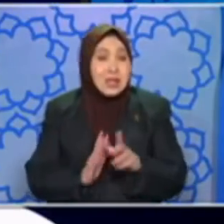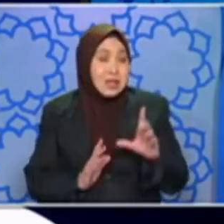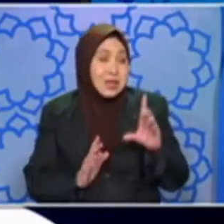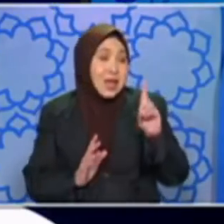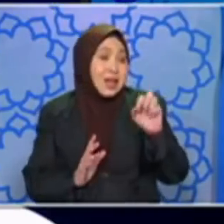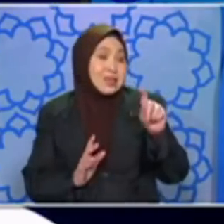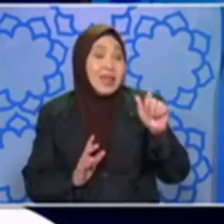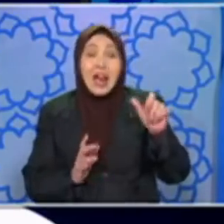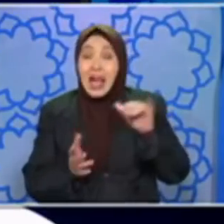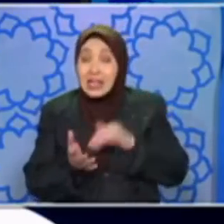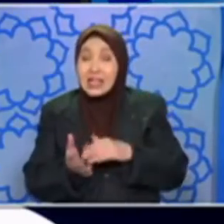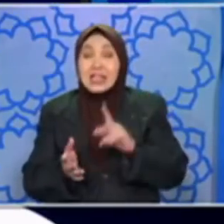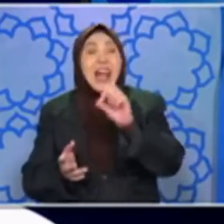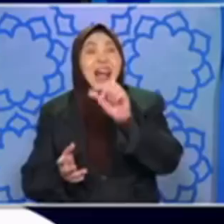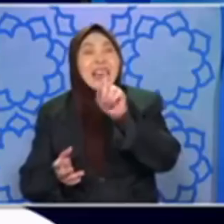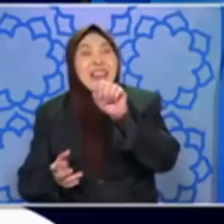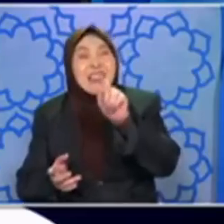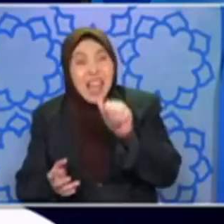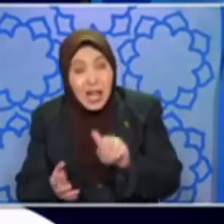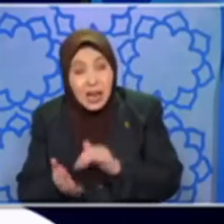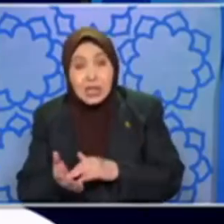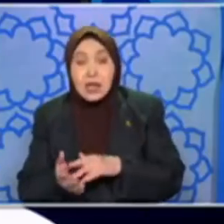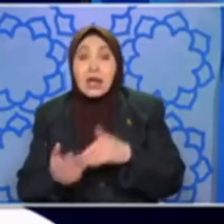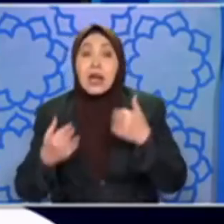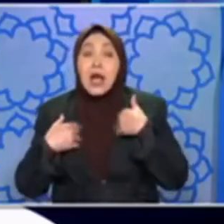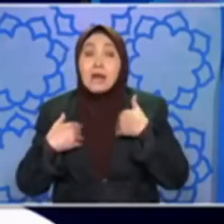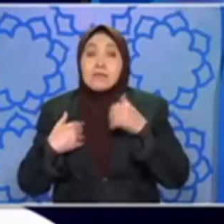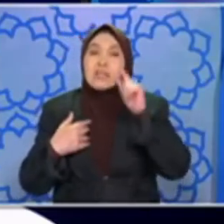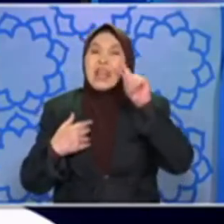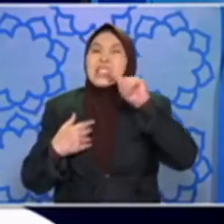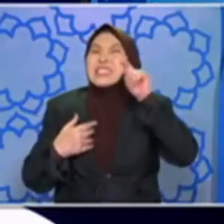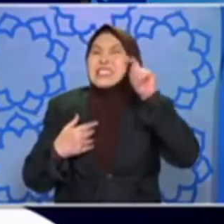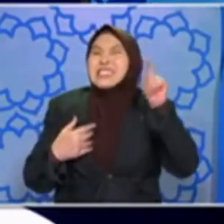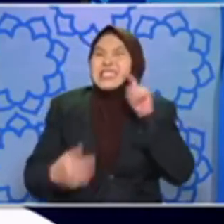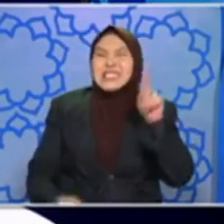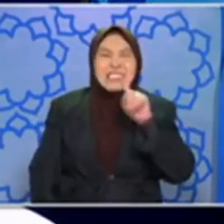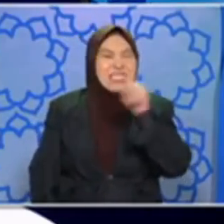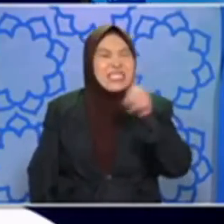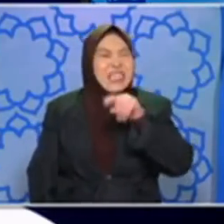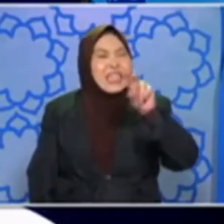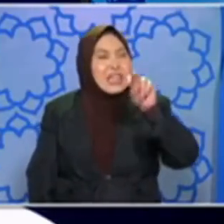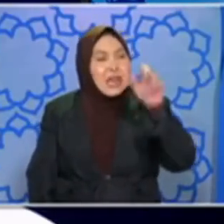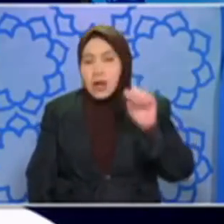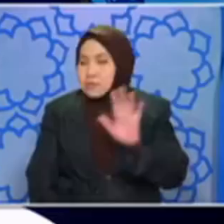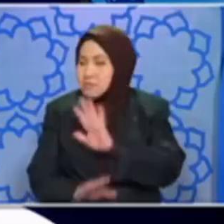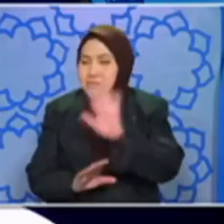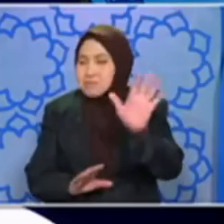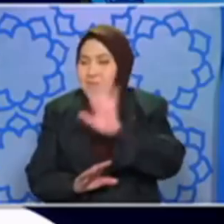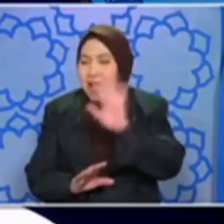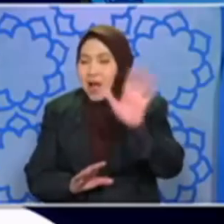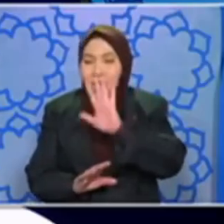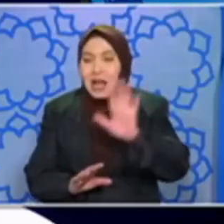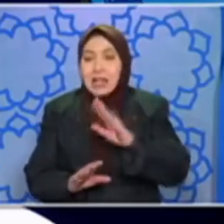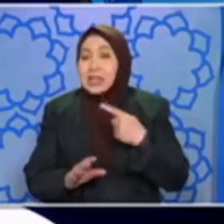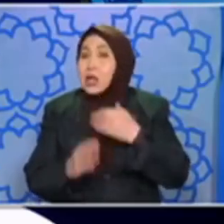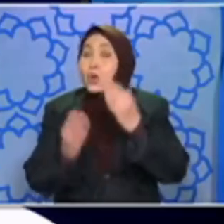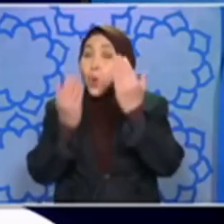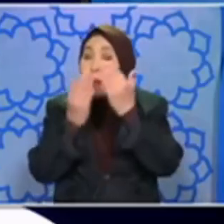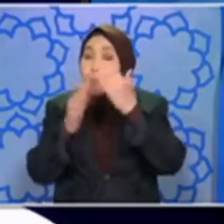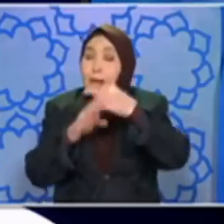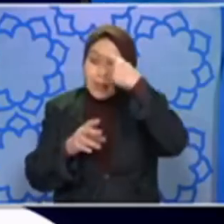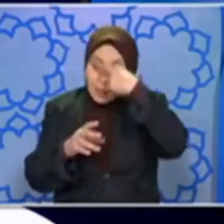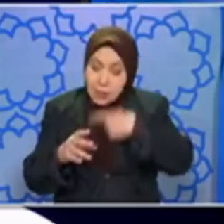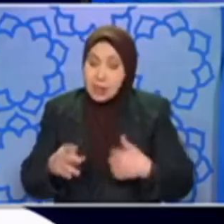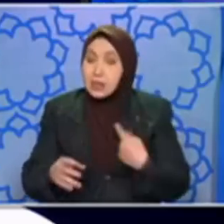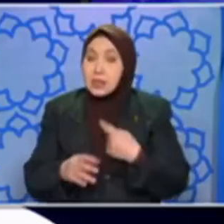delta ialah zina. Ya, satu perkara yang kita kena jaga elok-elok, kita doakan pada diri kita, ahli